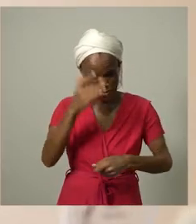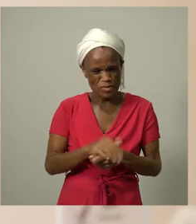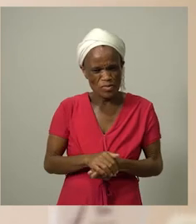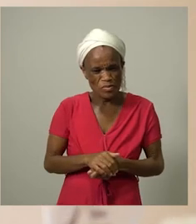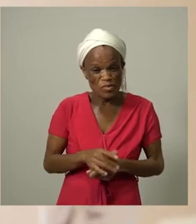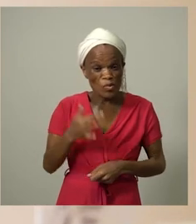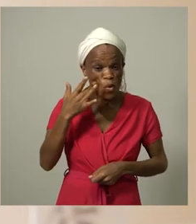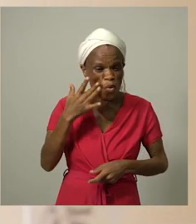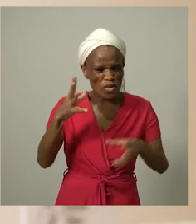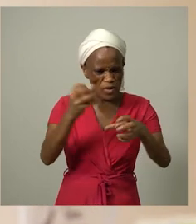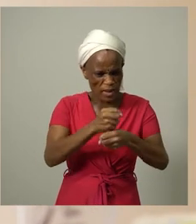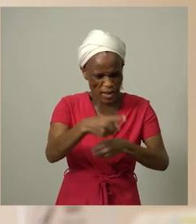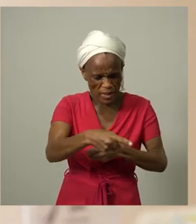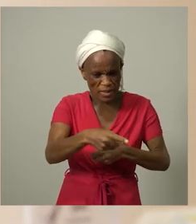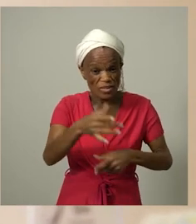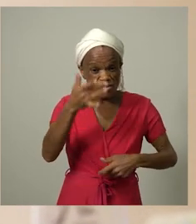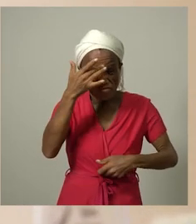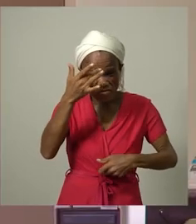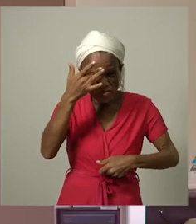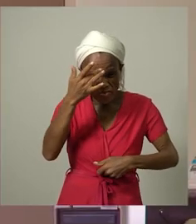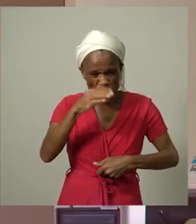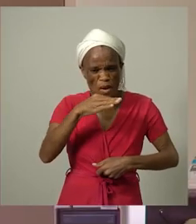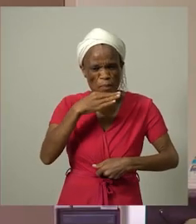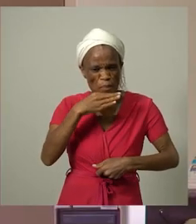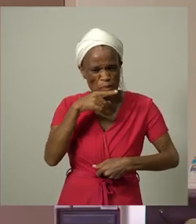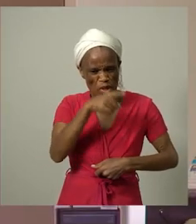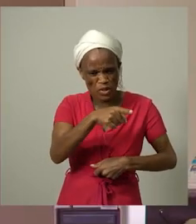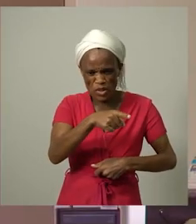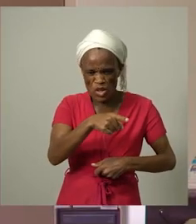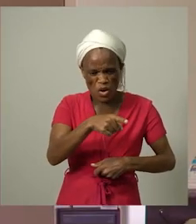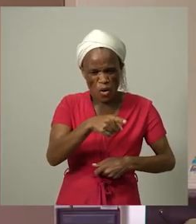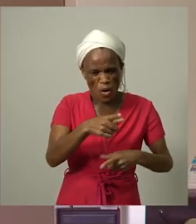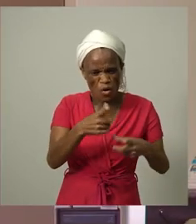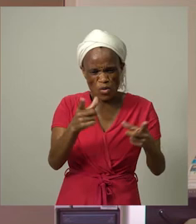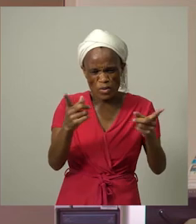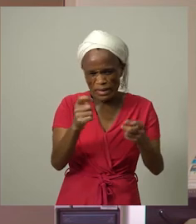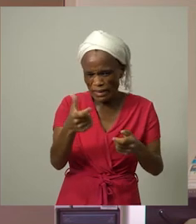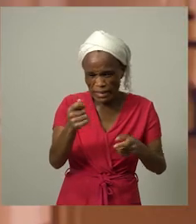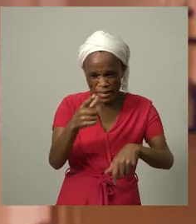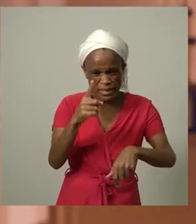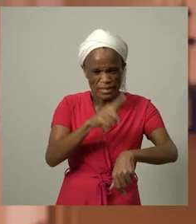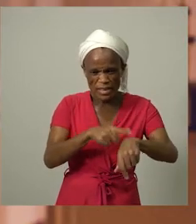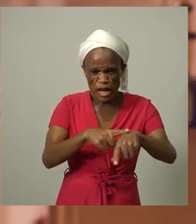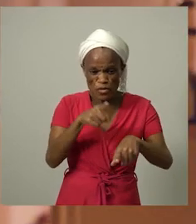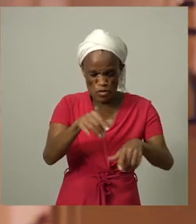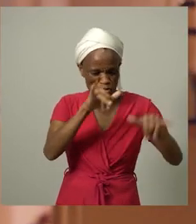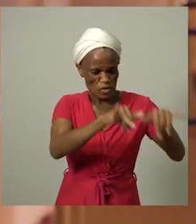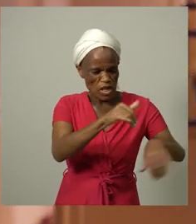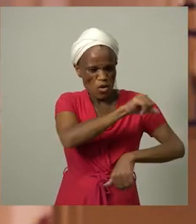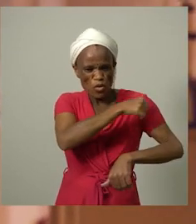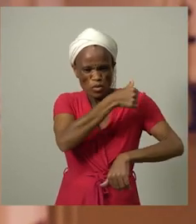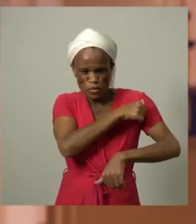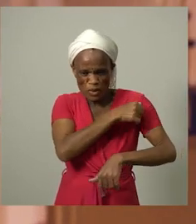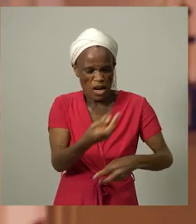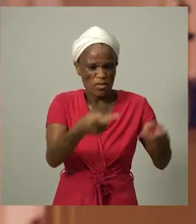ngabe uthelelekile amathuba okuthi ulaliswe esibhedlela noma-ke ushone asuke ezoba mancane kakhulu. Umgomo-ke lo kukhulunywa